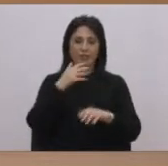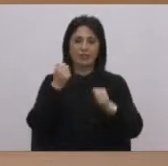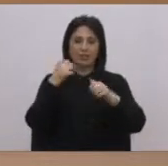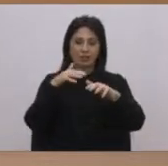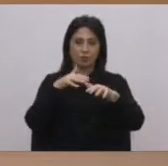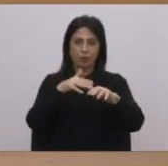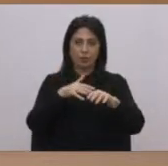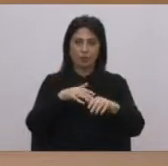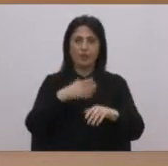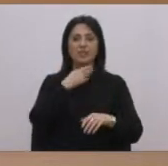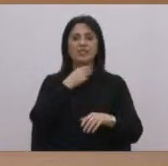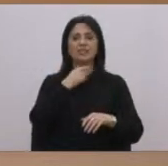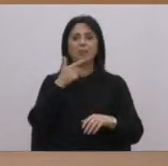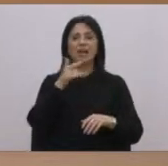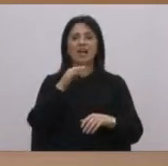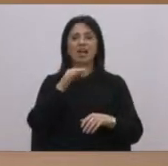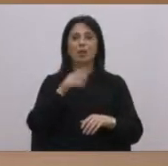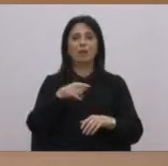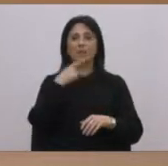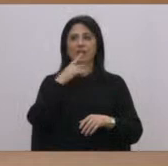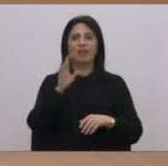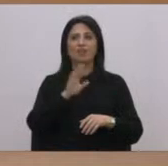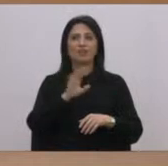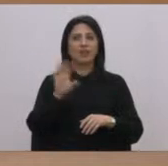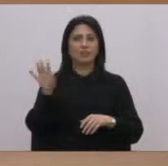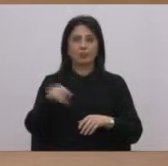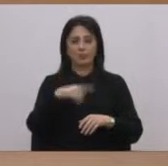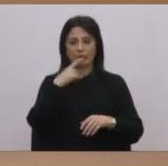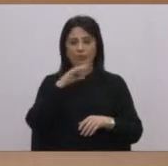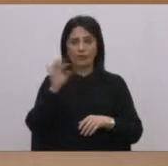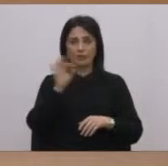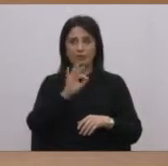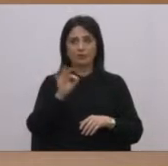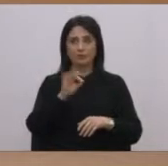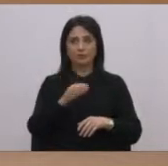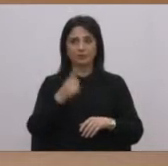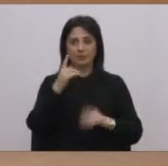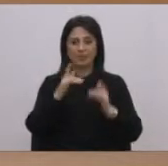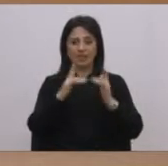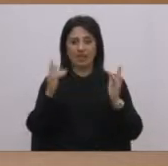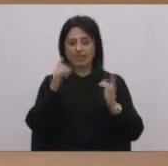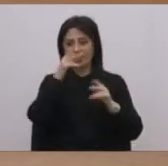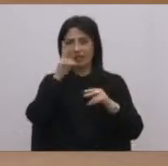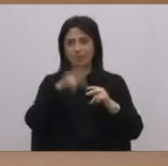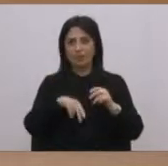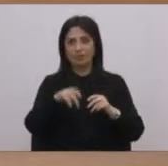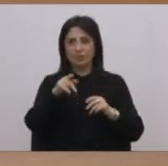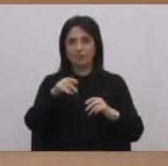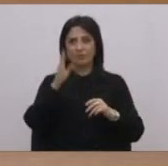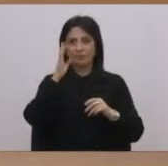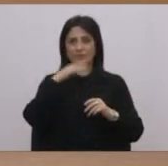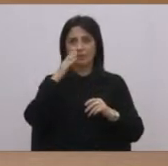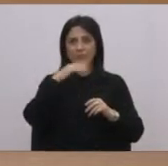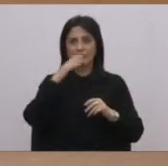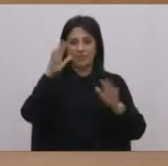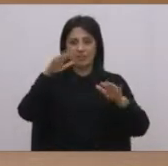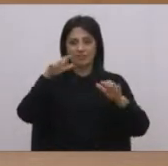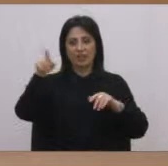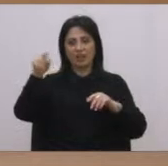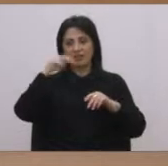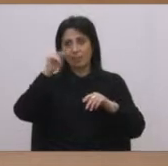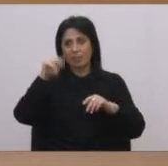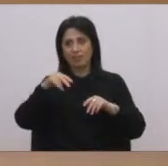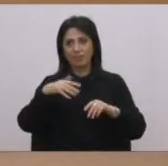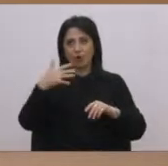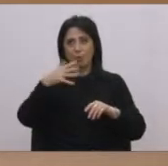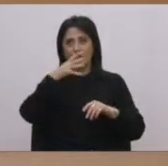საცობია. სამტრედია გრიგოლეთზე აღარ ვიტყვი, ნუ ყველა ამაზე ლაპარაკობს, ერთი ხიდი ვერ დაგიმთავრებიათ, წყალს წვიმას დააბრალეთ,